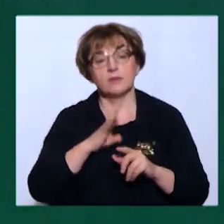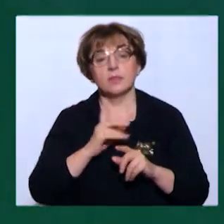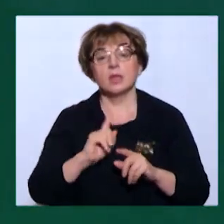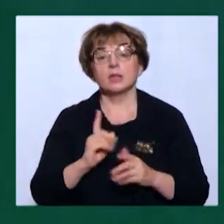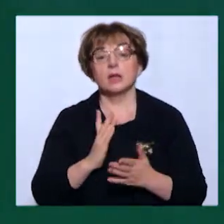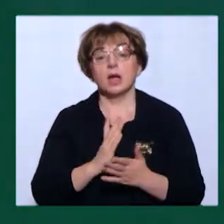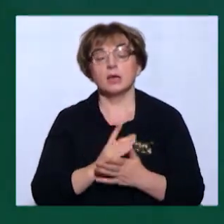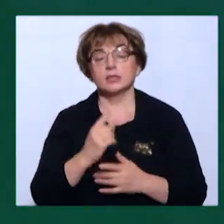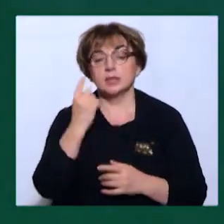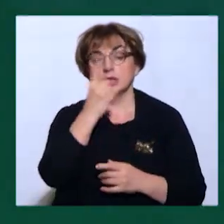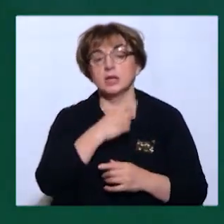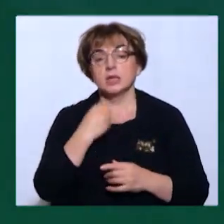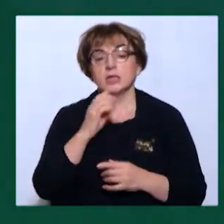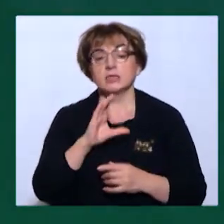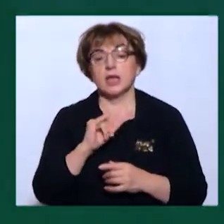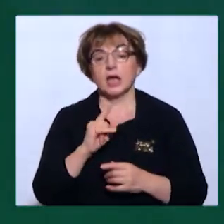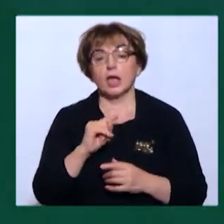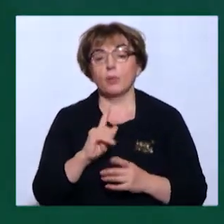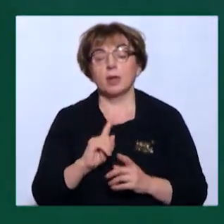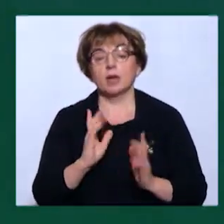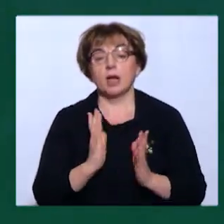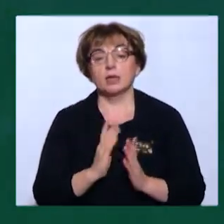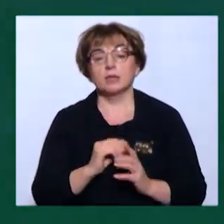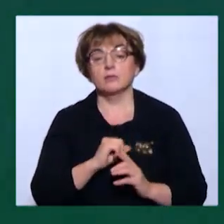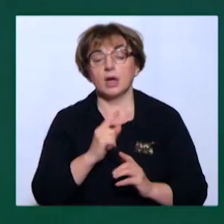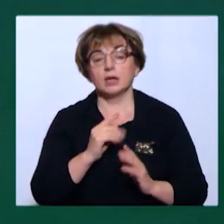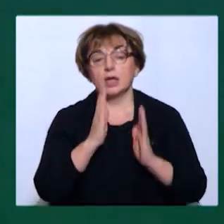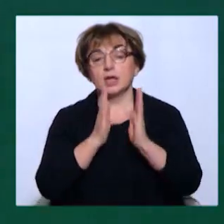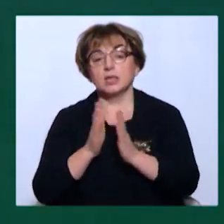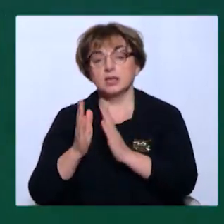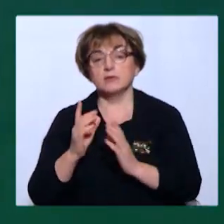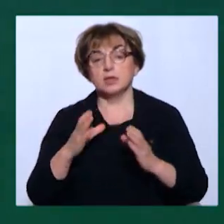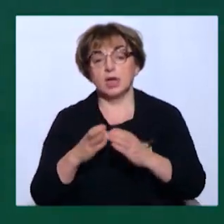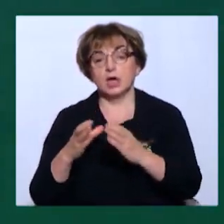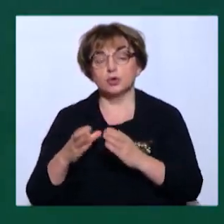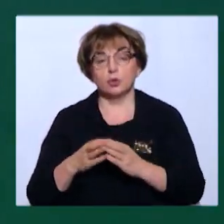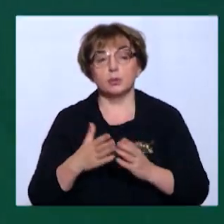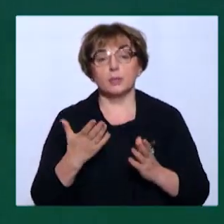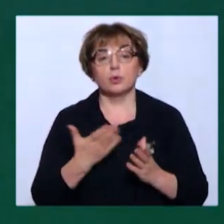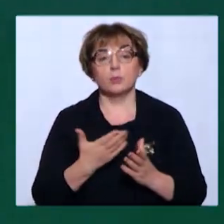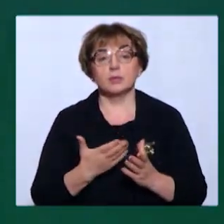რა არის სახეობა. სახეობა არის ინდივიდთა ერთობლიობა, რომელსაც